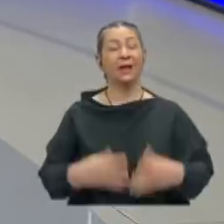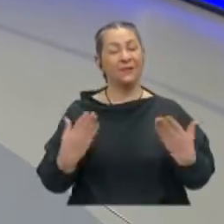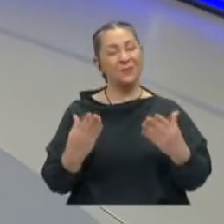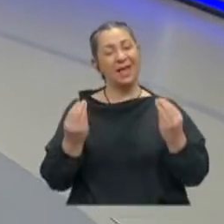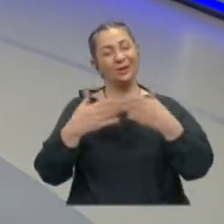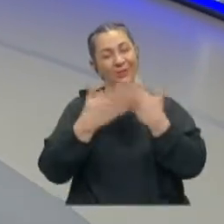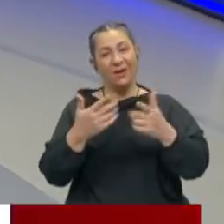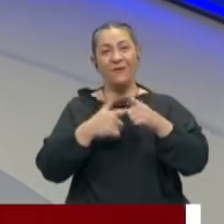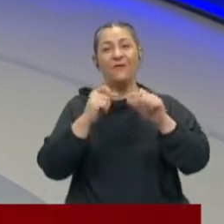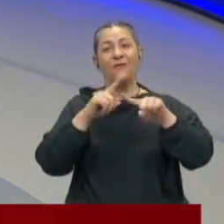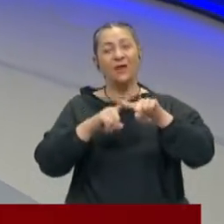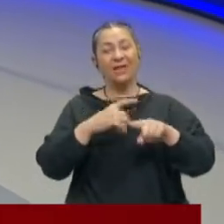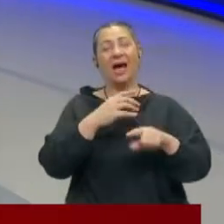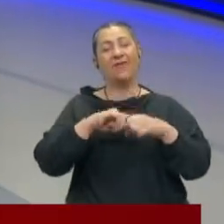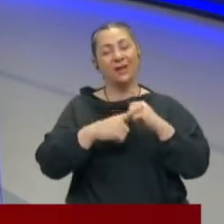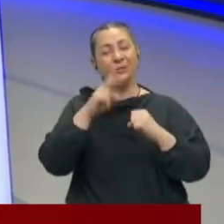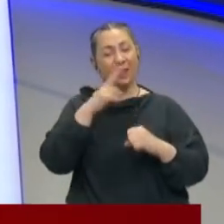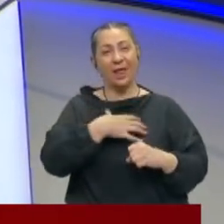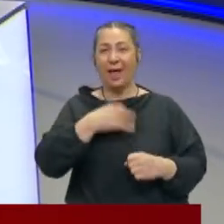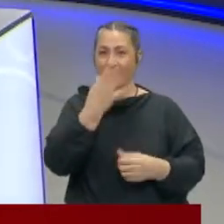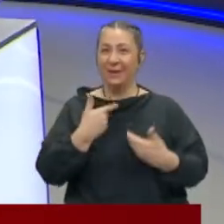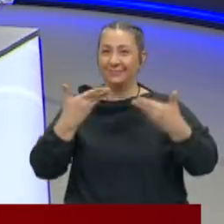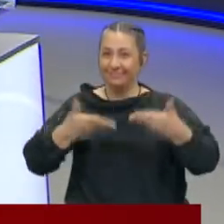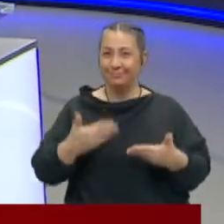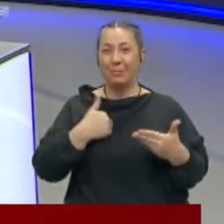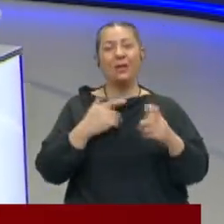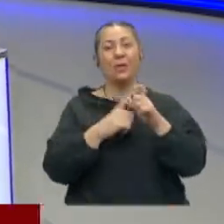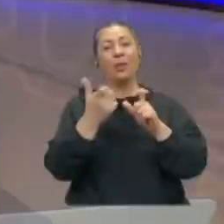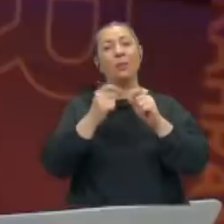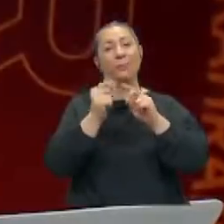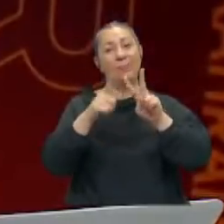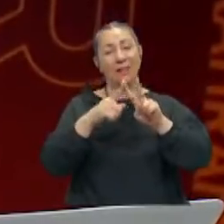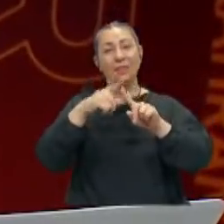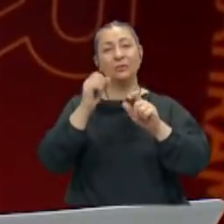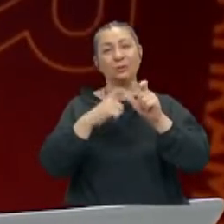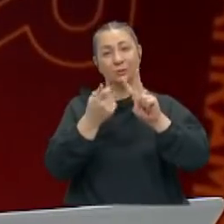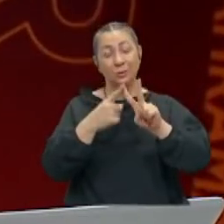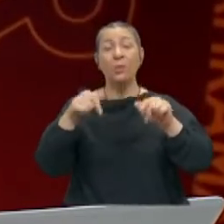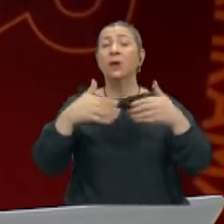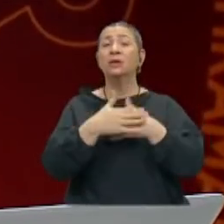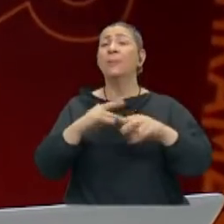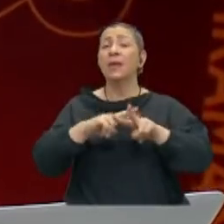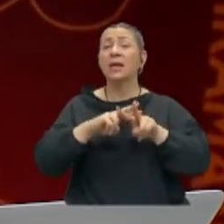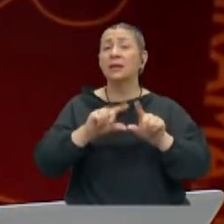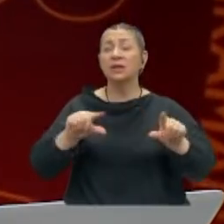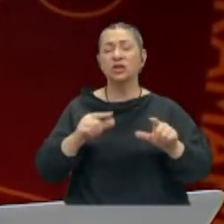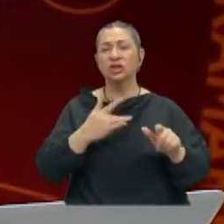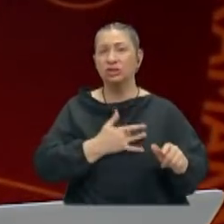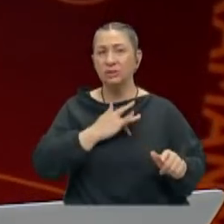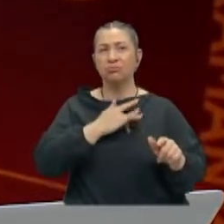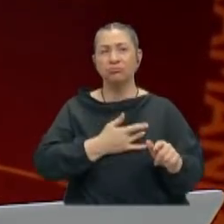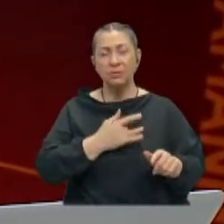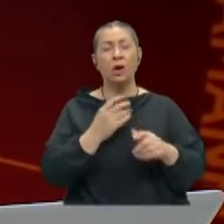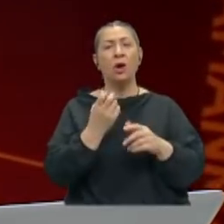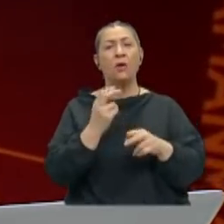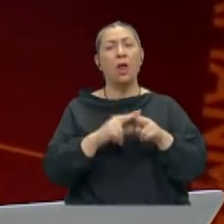Efendim iyi akşamlar. Fox hafta sonu ana haber bülteniyle karşınızdayız. Ben Gülbin Tosun. Bu akşam etiketimiz çelişkili.